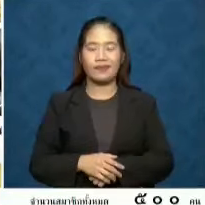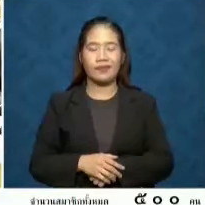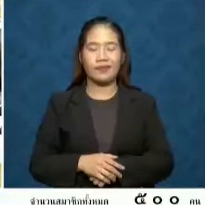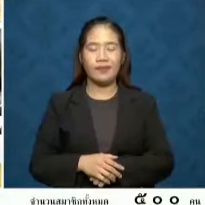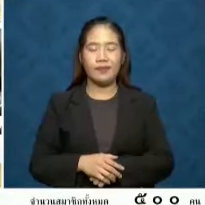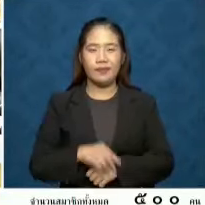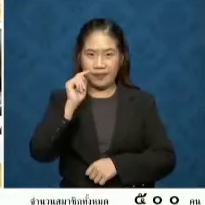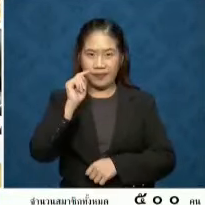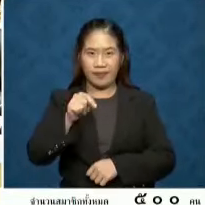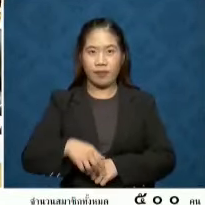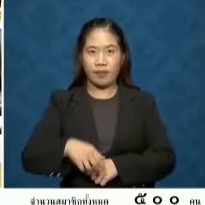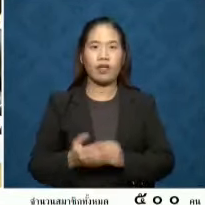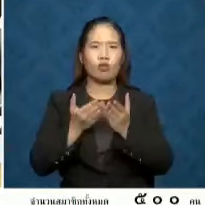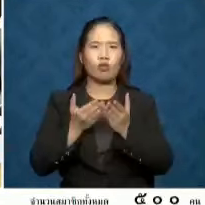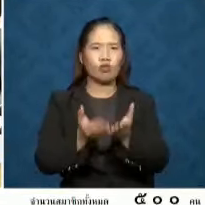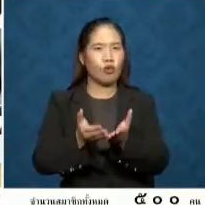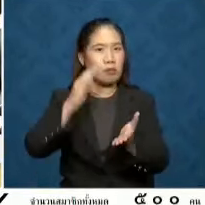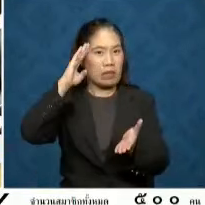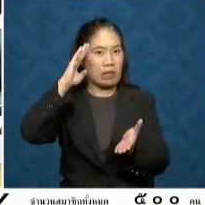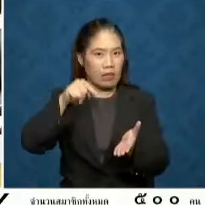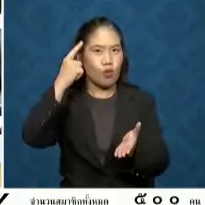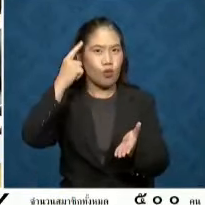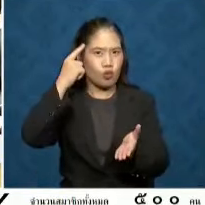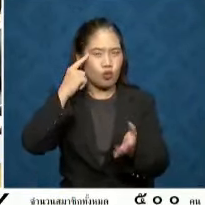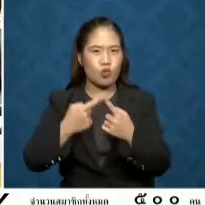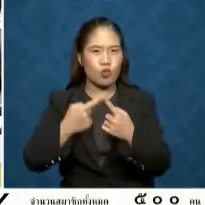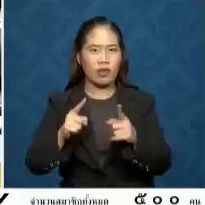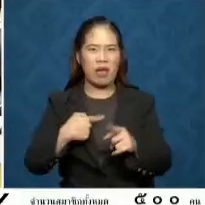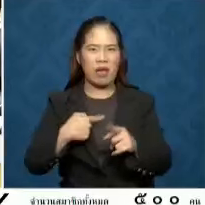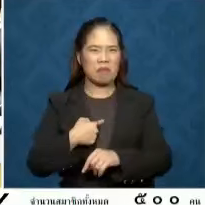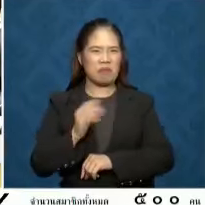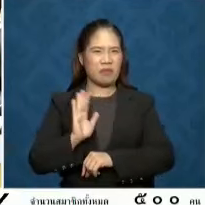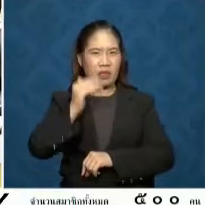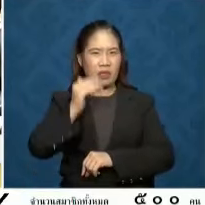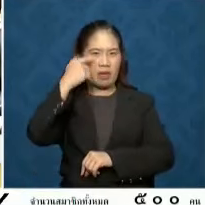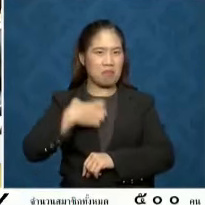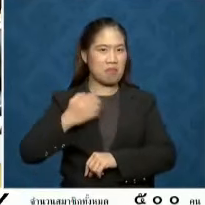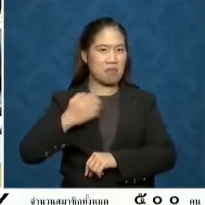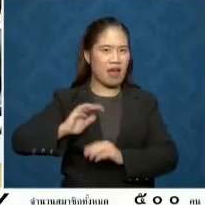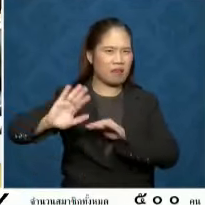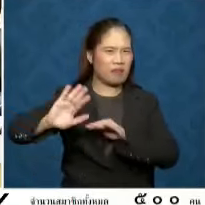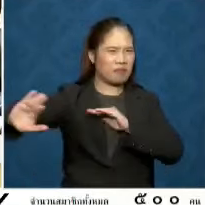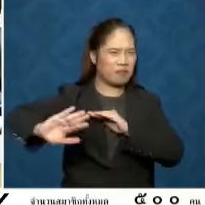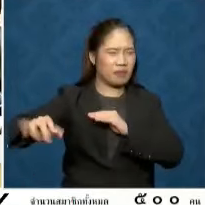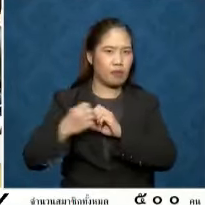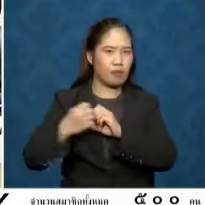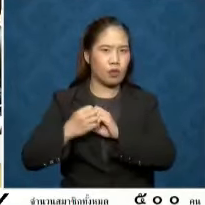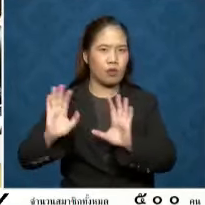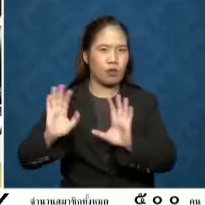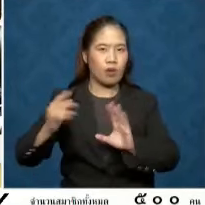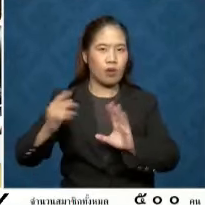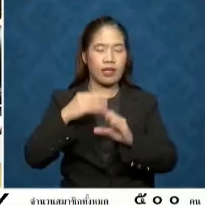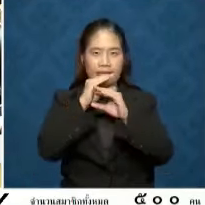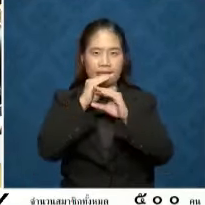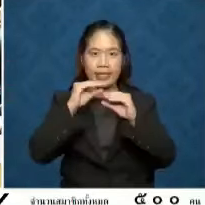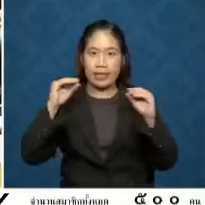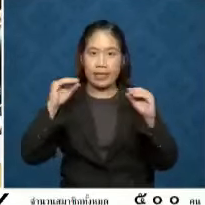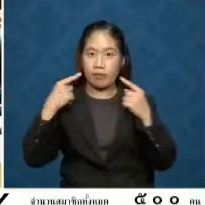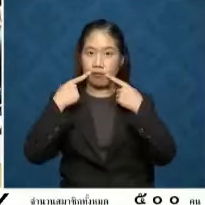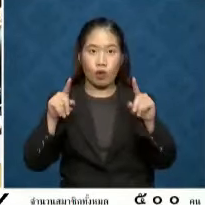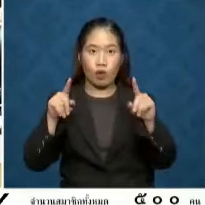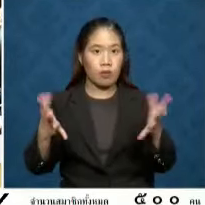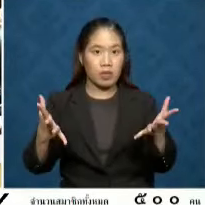พราะฉะนั้นกองทัพเรือรู้ดีอยู่แล้วครับแต่จงใจฝืนข้อตกลงเพราะไม่อยากให้อเมริกาเข้ามาจุนจ้านก็เลยเงียบเฉยไม่ตอบแล้วการ